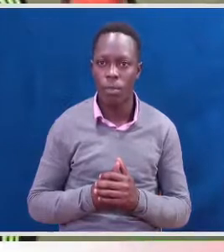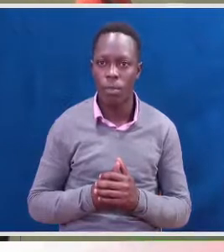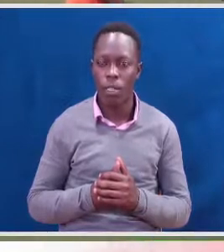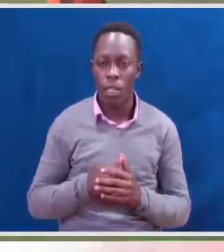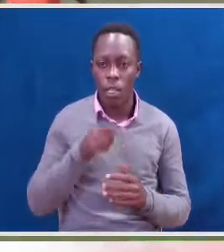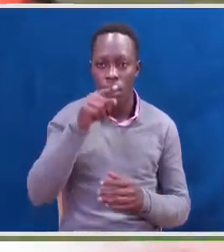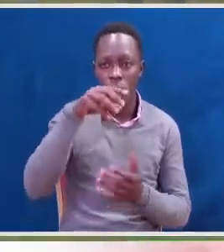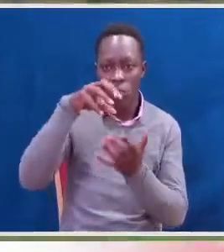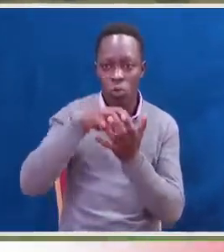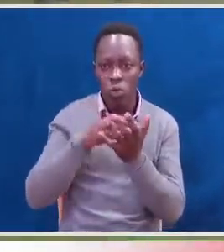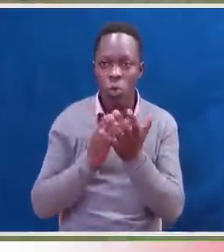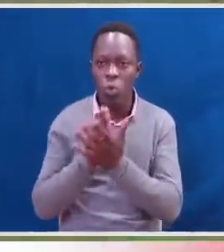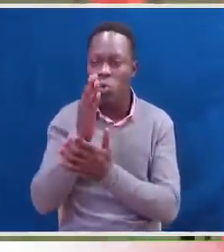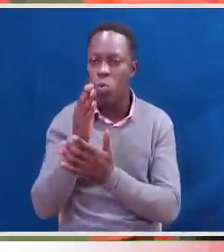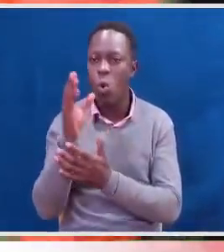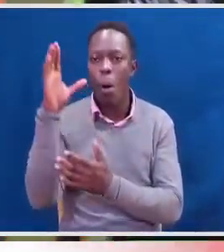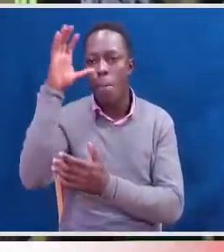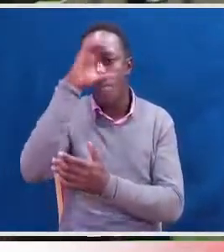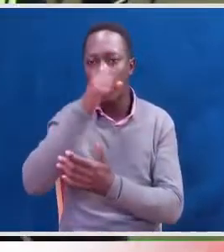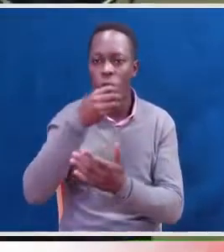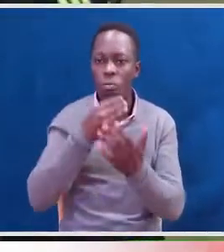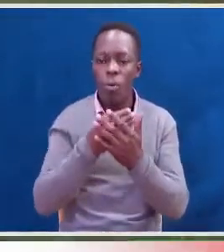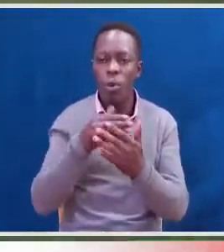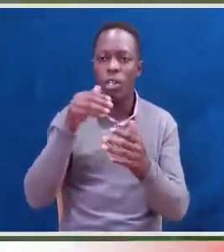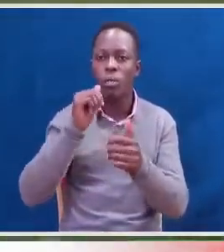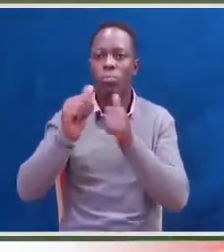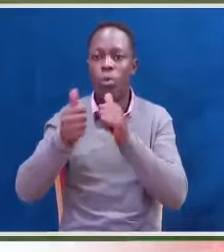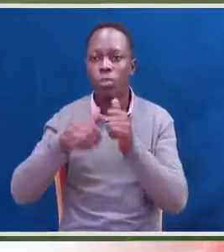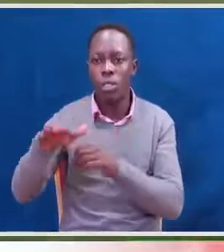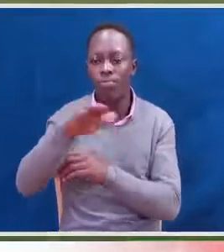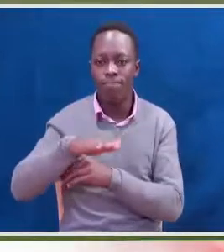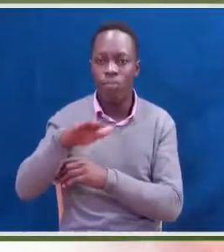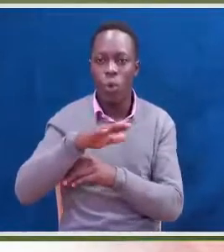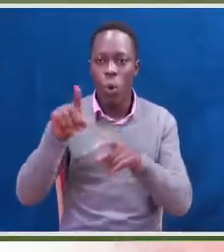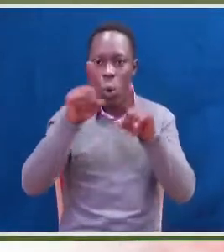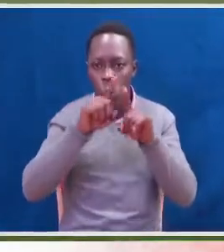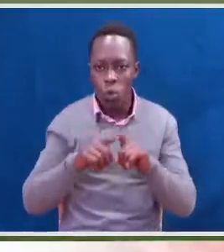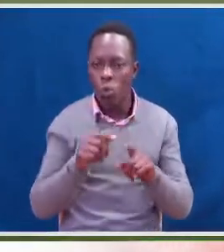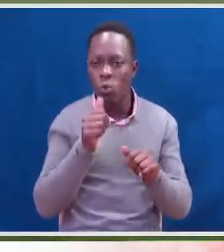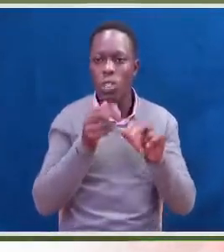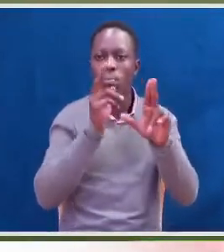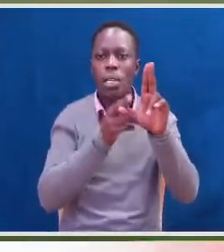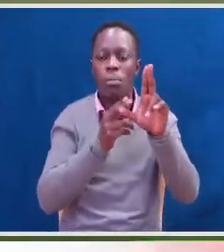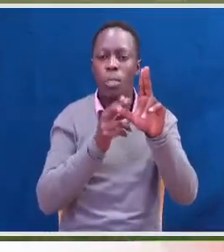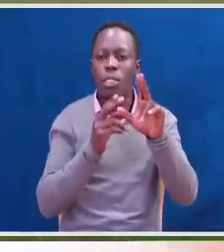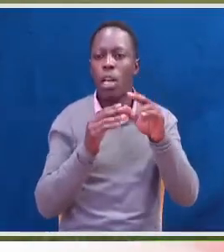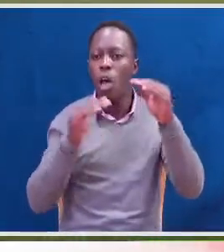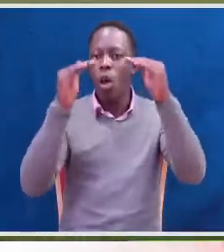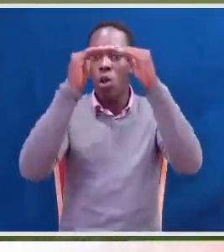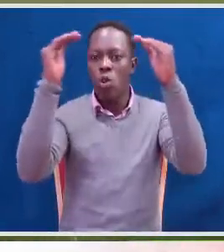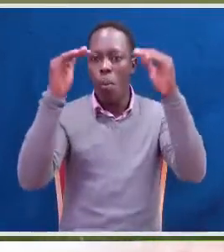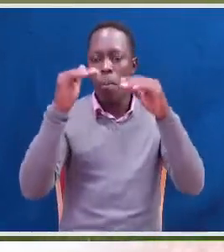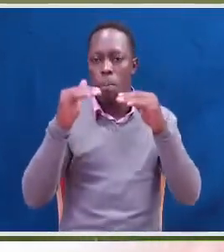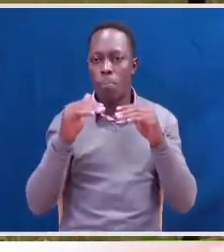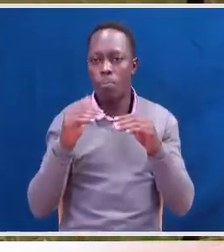Hali hii ikitokana na ukosefu wa fedha katika sekta ya michezo nchini. Klabu mbalimbali, hata zile zinazoshiriki ligi kuu, zikihangaika kuwalipa wachezaji